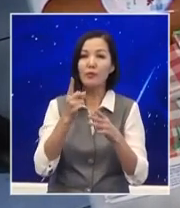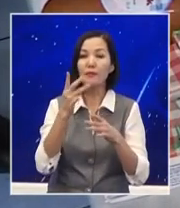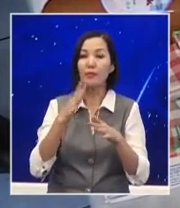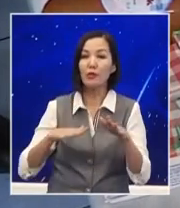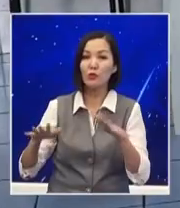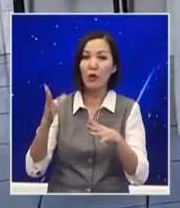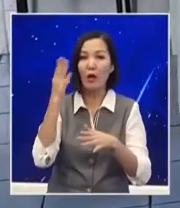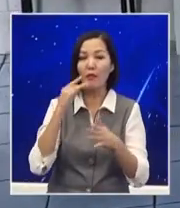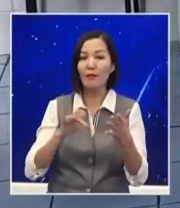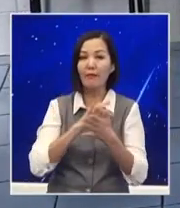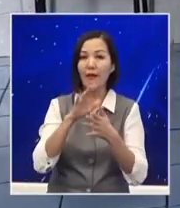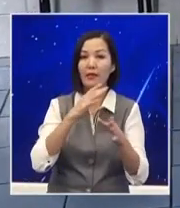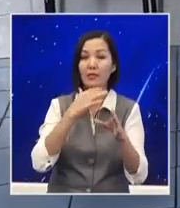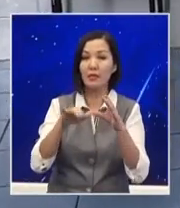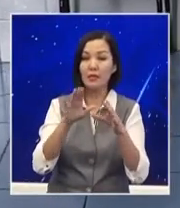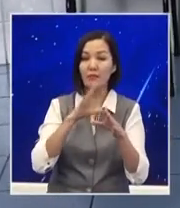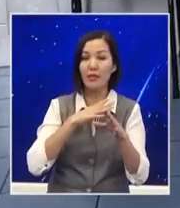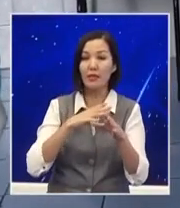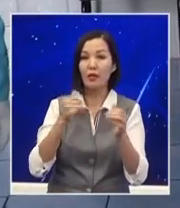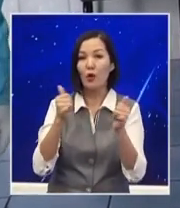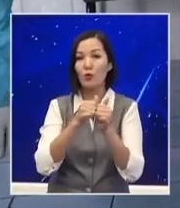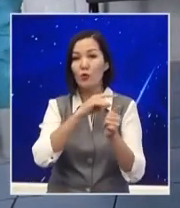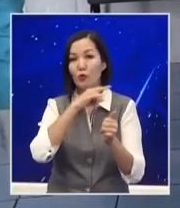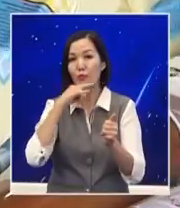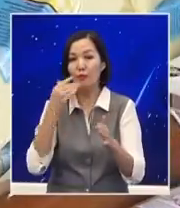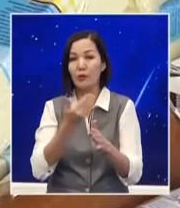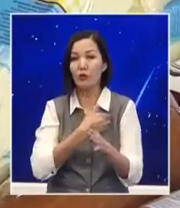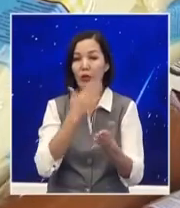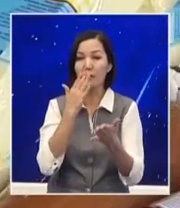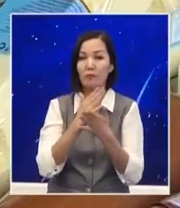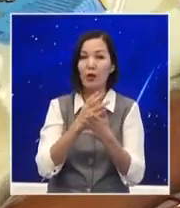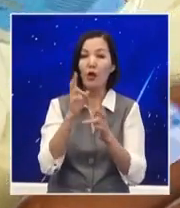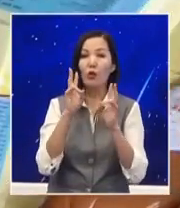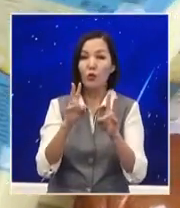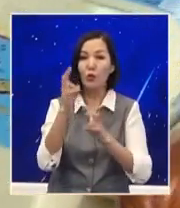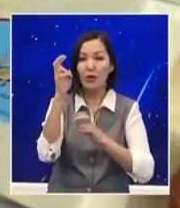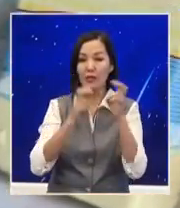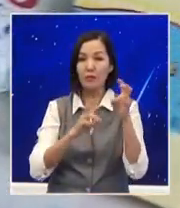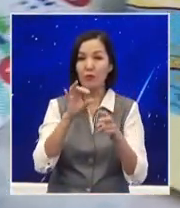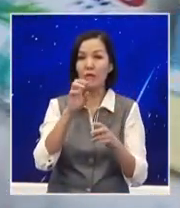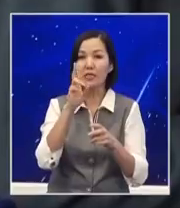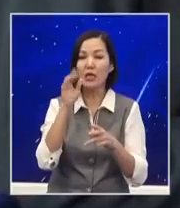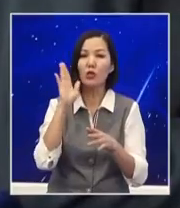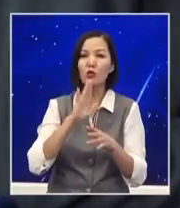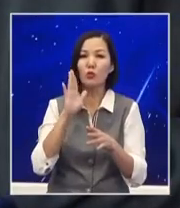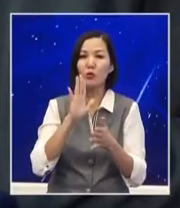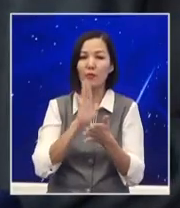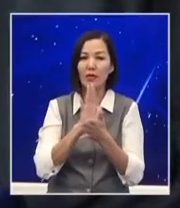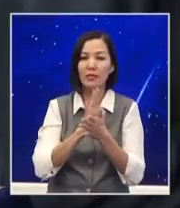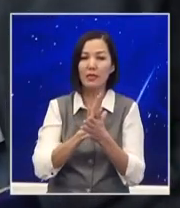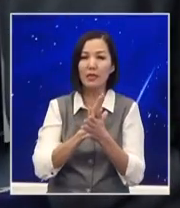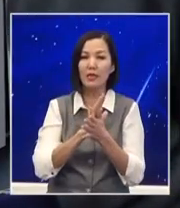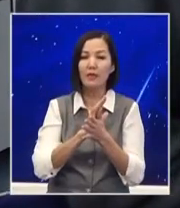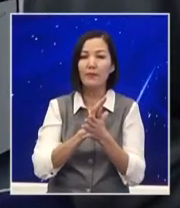және Алматы қаласына тасымалданады дейді. Сондай-ақ көрші Ресей елінен сұраныс бар. Алайда кәсіпорын Сарқан ауданында су құрамы лас болғандықтан шикізат